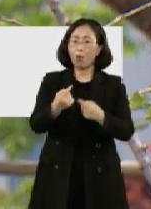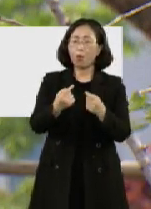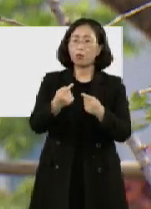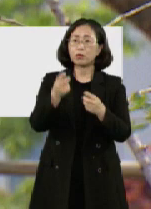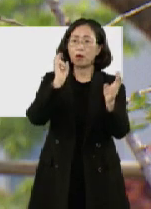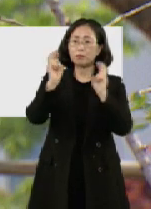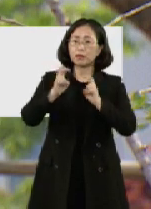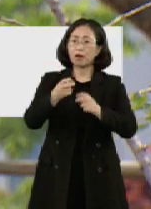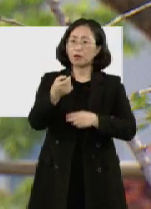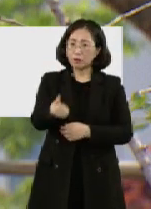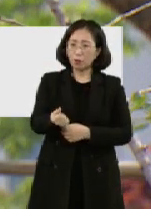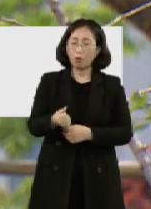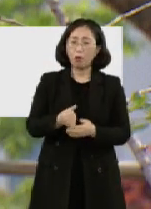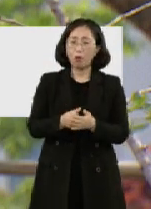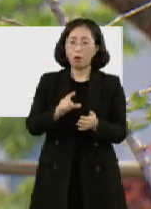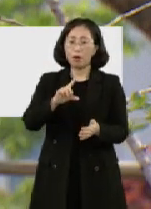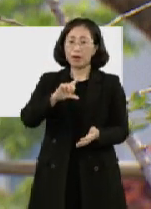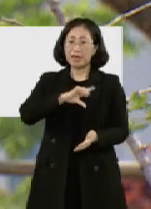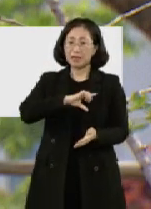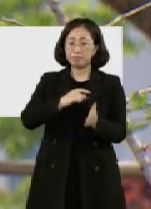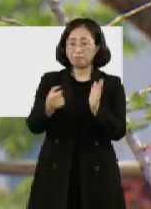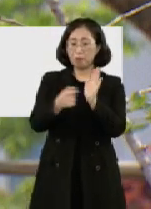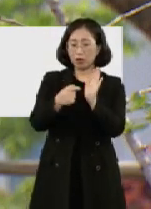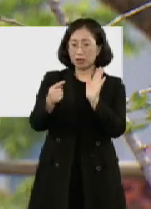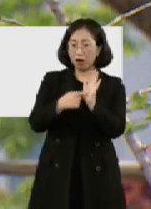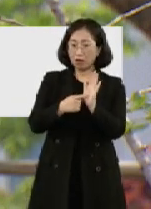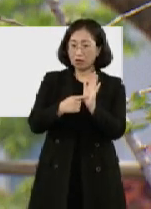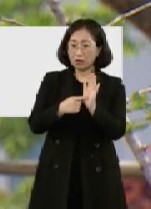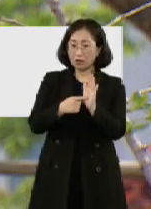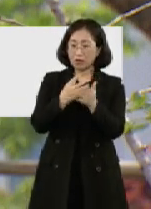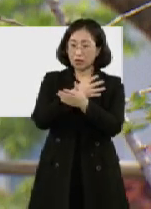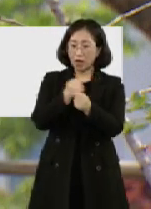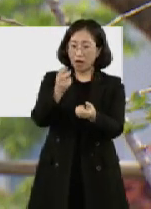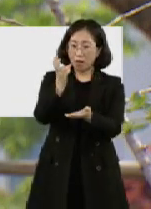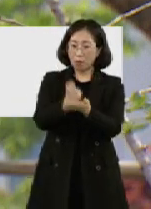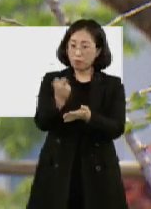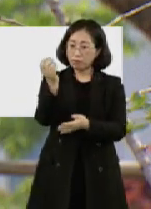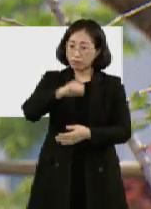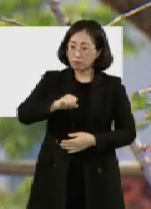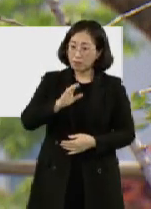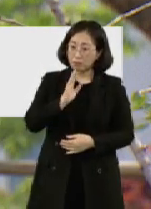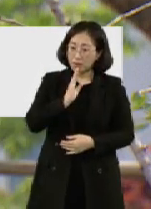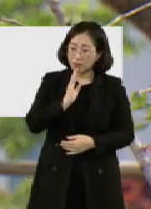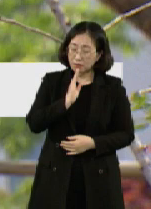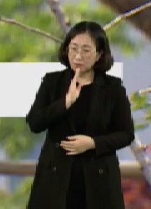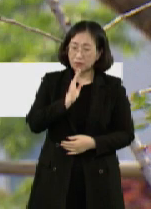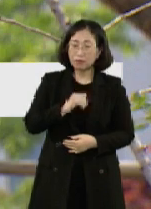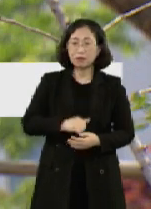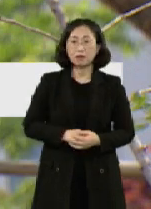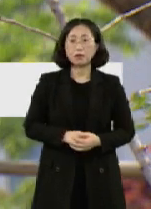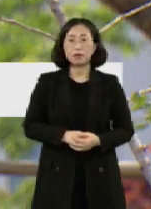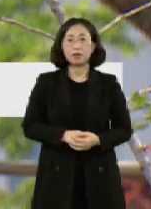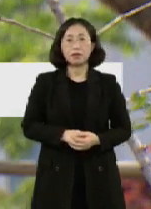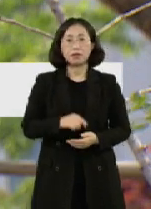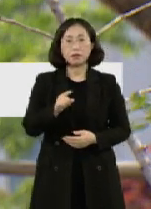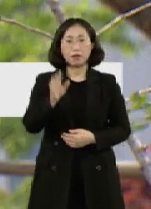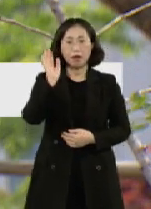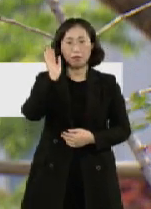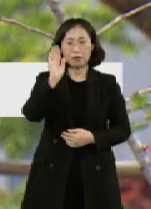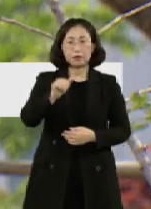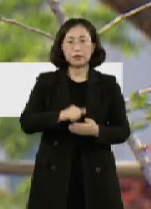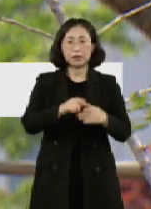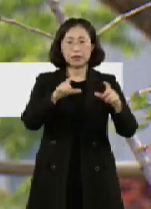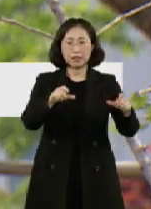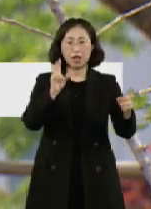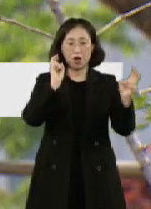아닌가요? 특정 상품을 명시한 건 지방계약법 위반이던데. 앞으로 뭐 저희들이 지역업체